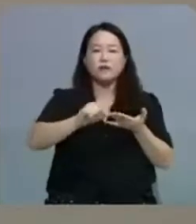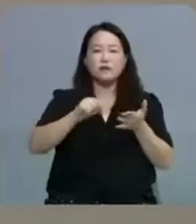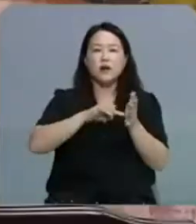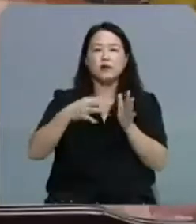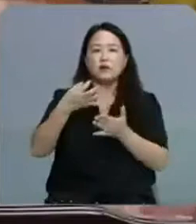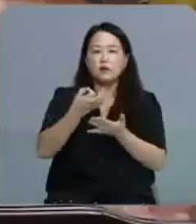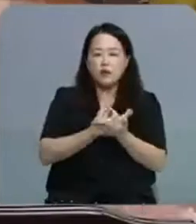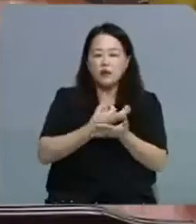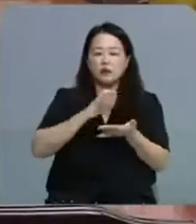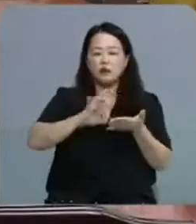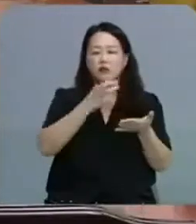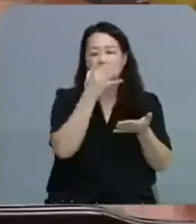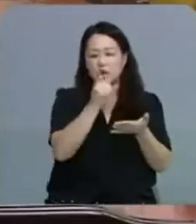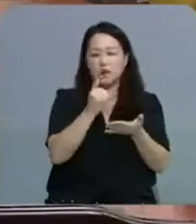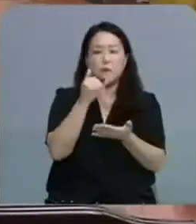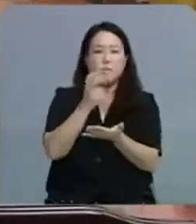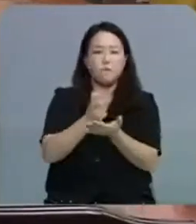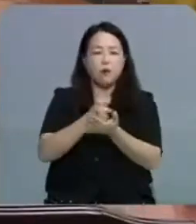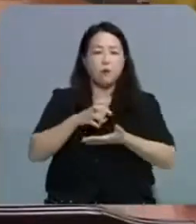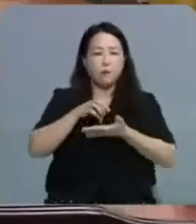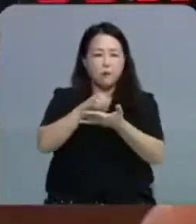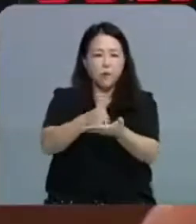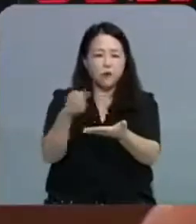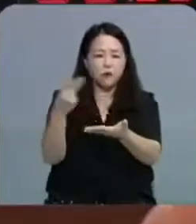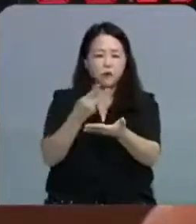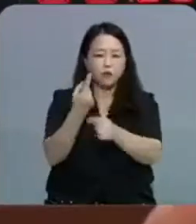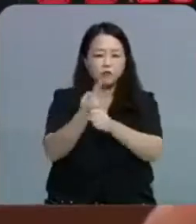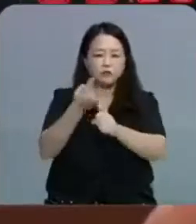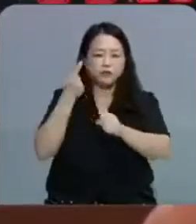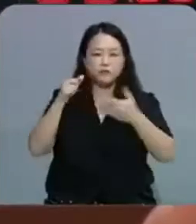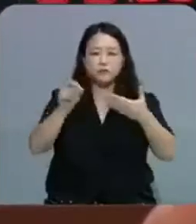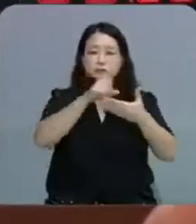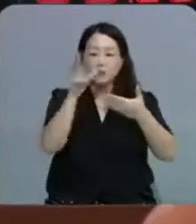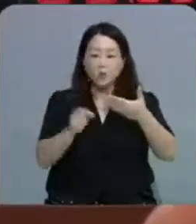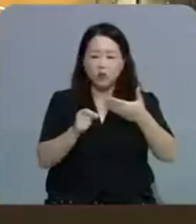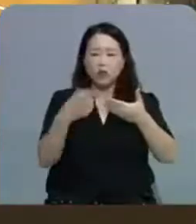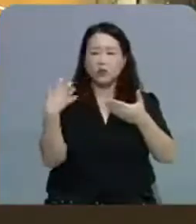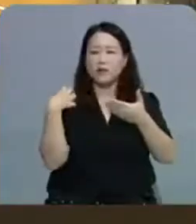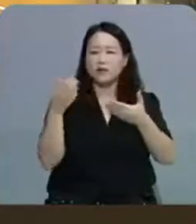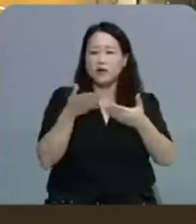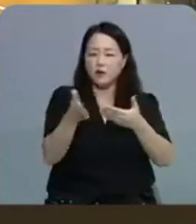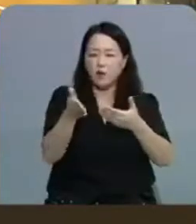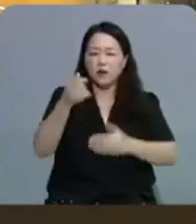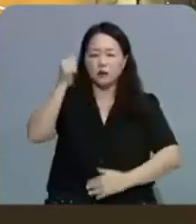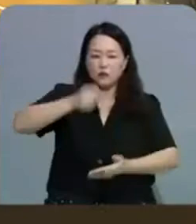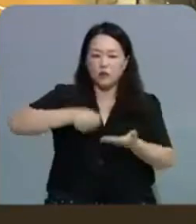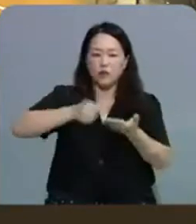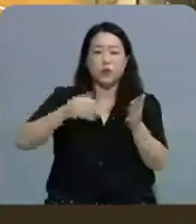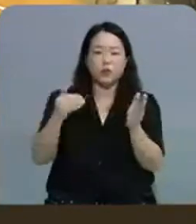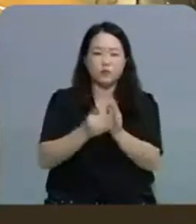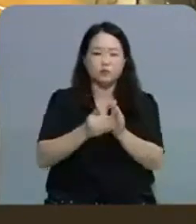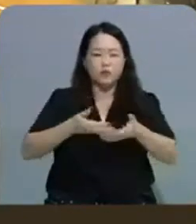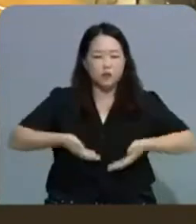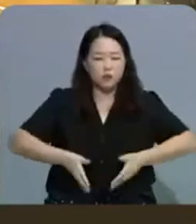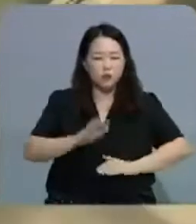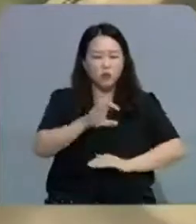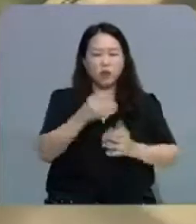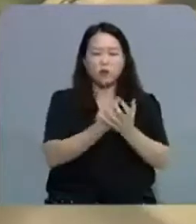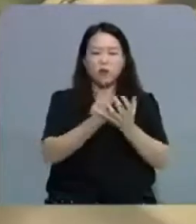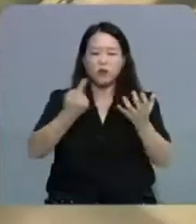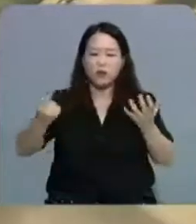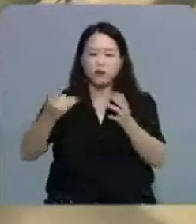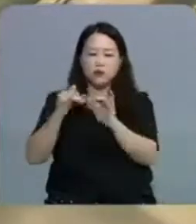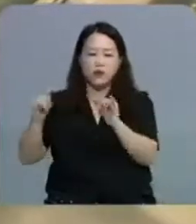기부금 법안을 발휘했고 지난해 9월 해당 상임위를 통과했습니다 출향 응사가 거주지에 자치 단체에